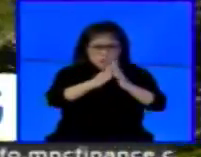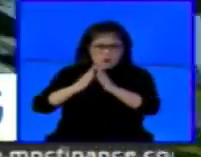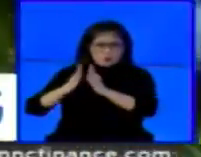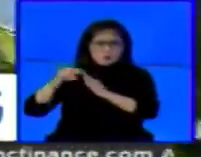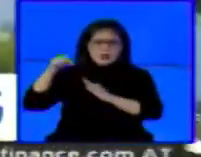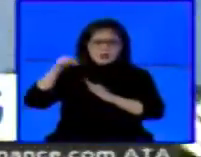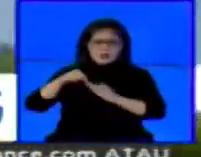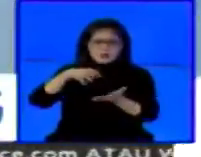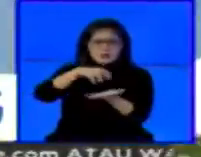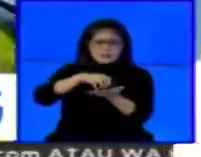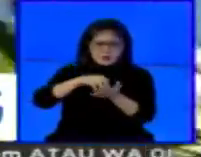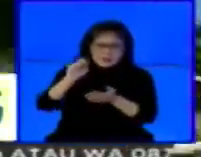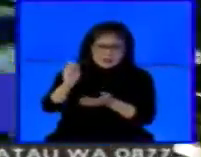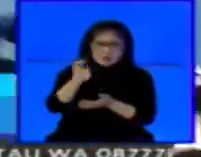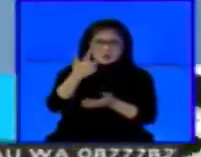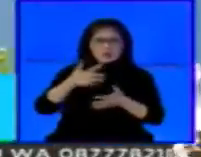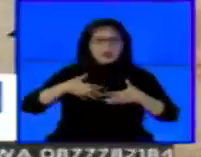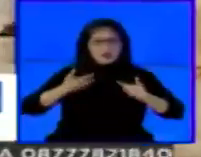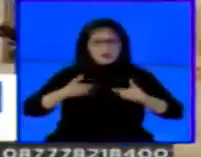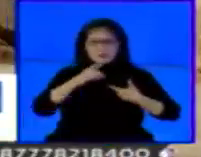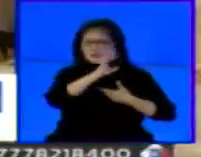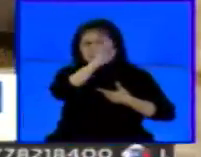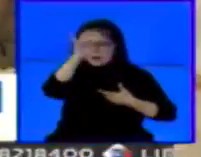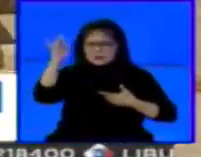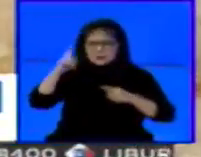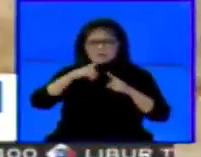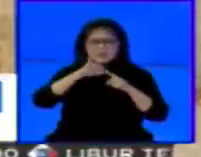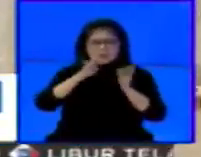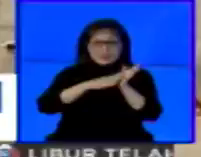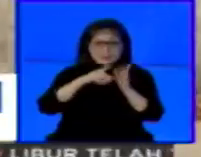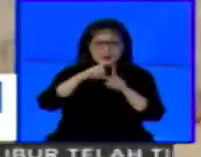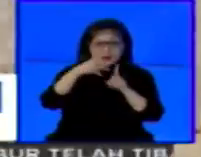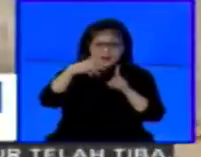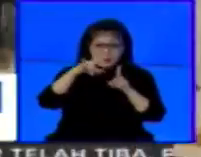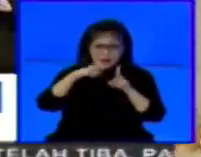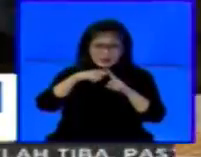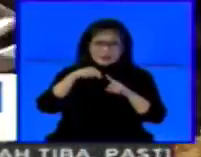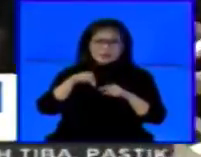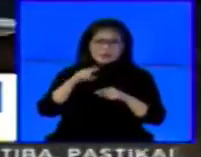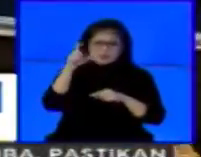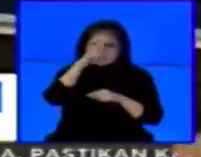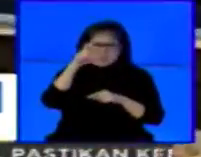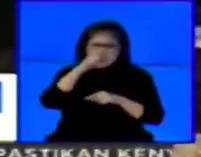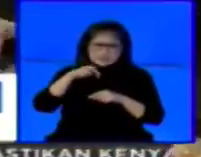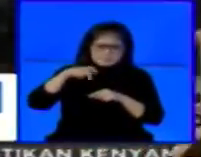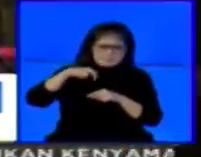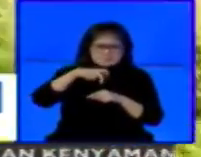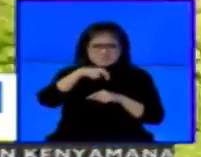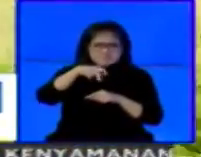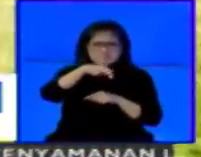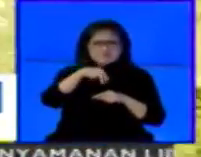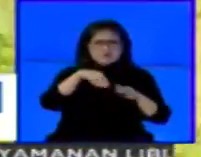hayati. Kali ini, tim Delik mencoba menelusuri jejak orang utan Tapanuli di Desa Bulumario, Kecamatan Sipirok, Tapanuli